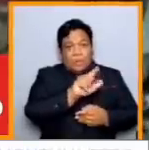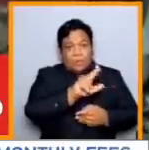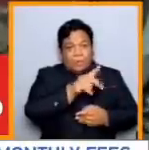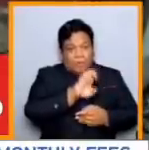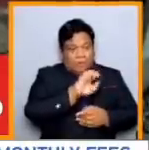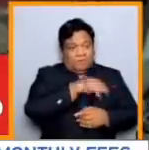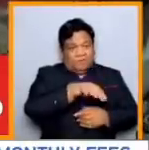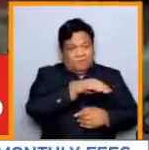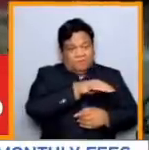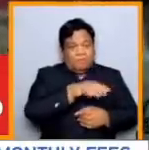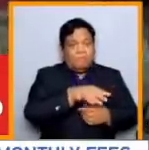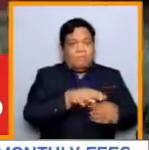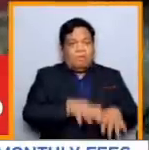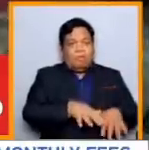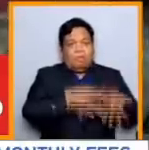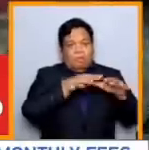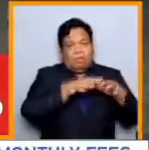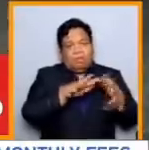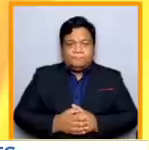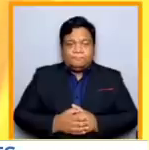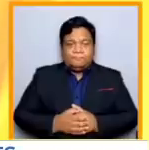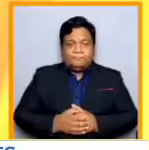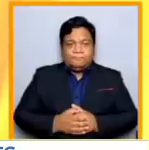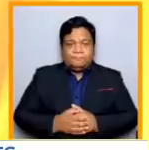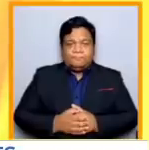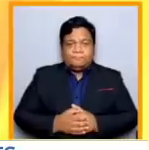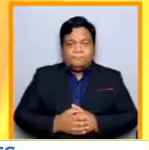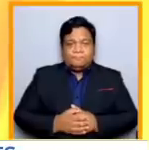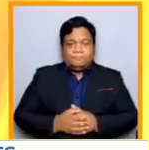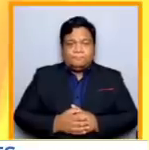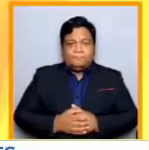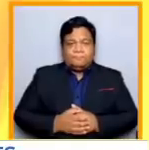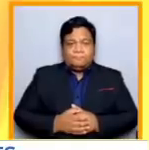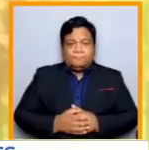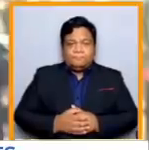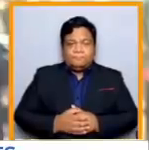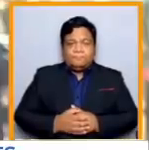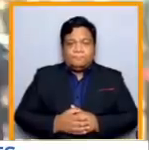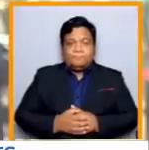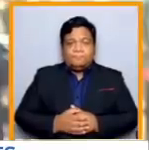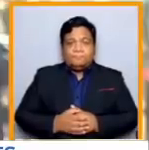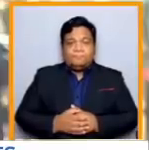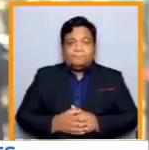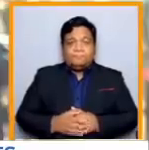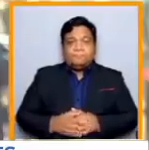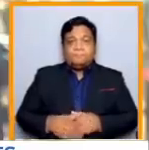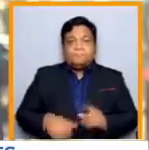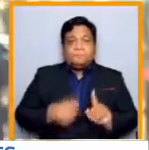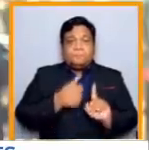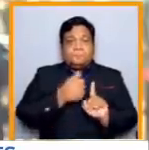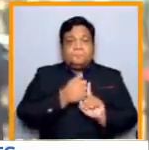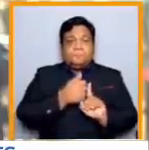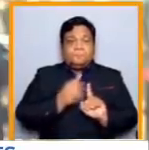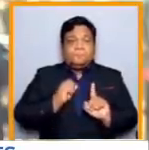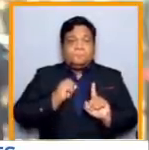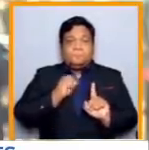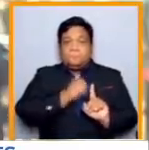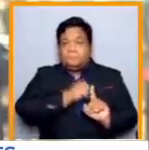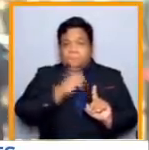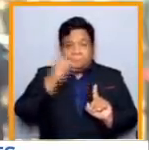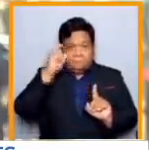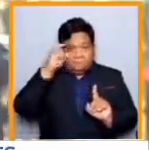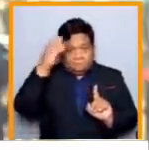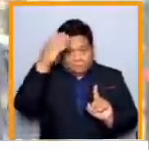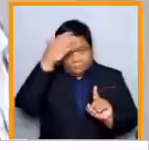rehiyon ay dala ng intertropical convergence zone. Putol, si Senator Piglacson ang suspindihin ang pamibigay ng fuel subsidy dahil sa election